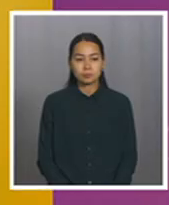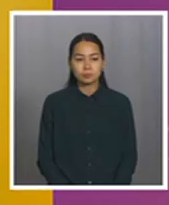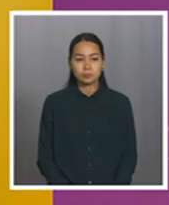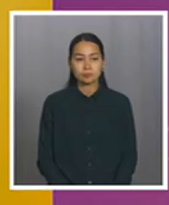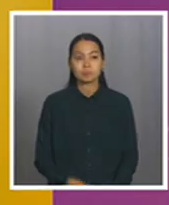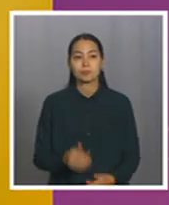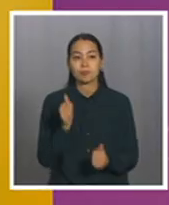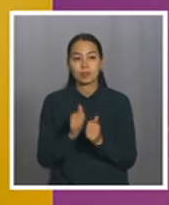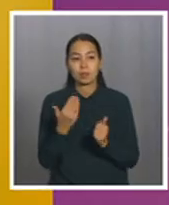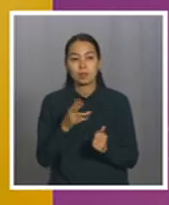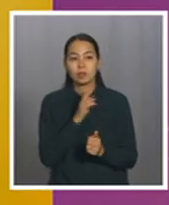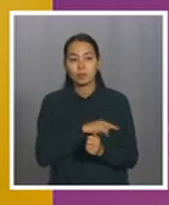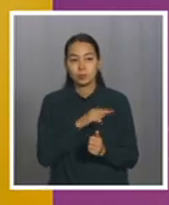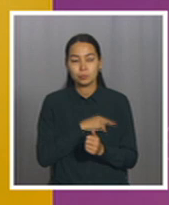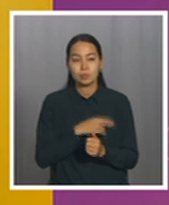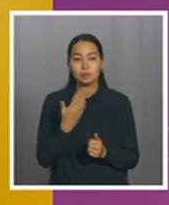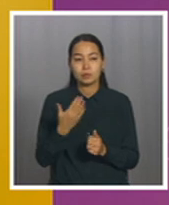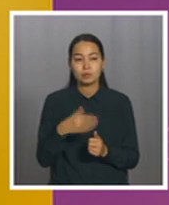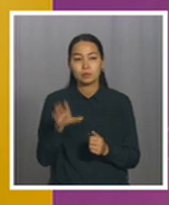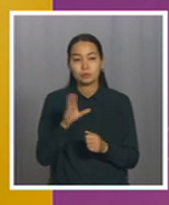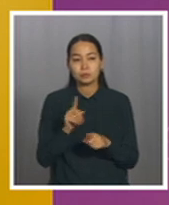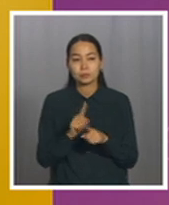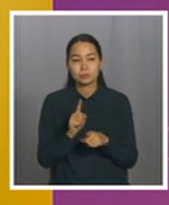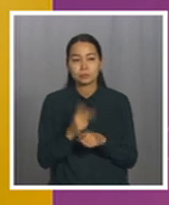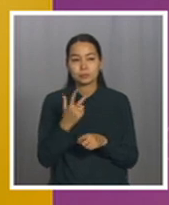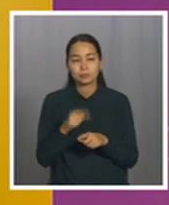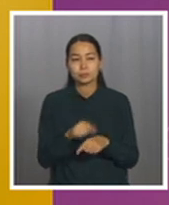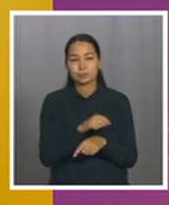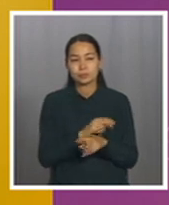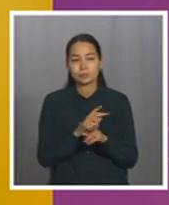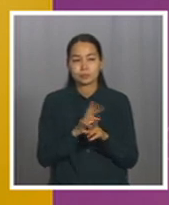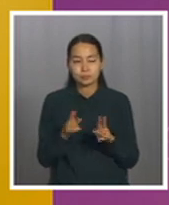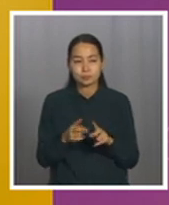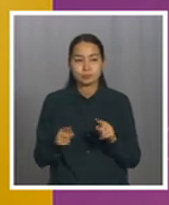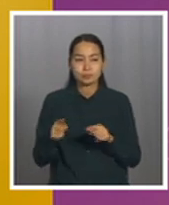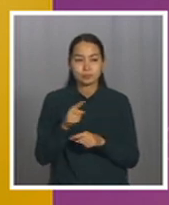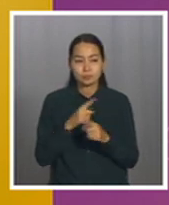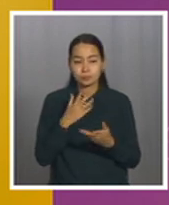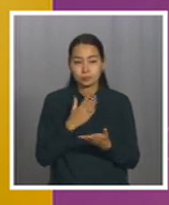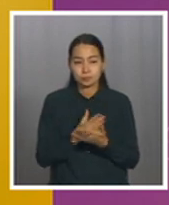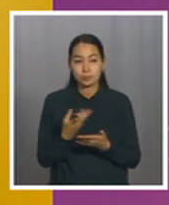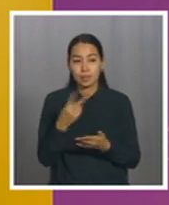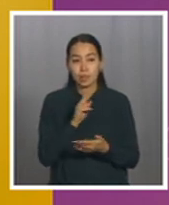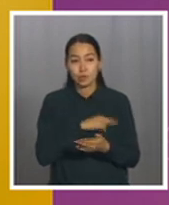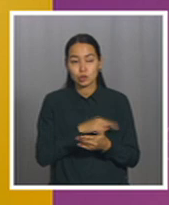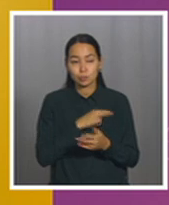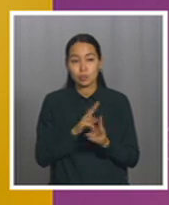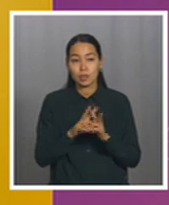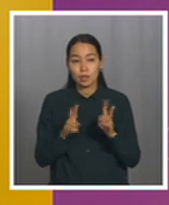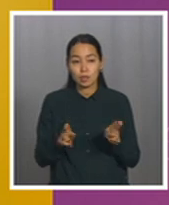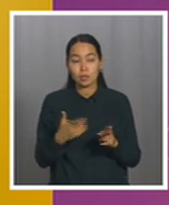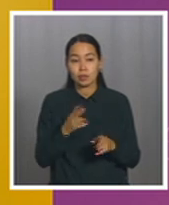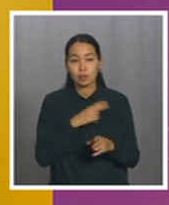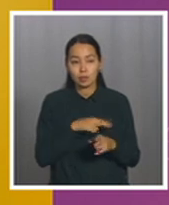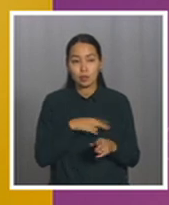Әр бір жұмысшы бұрғыға 300 ньютон метрге тең бірдей күш моментімен әсер етеді. Екі жұмысшы бірге әсер етсе, онда